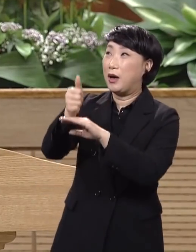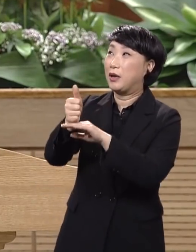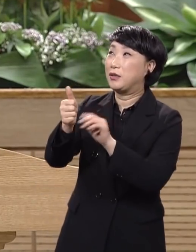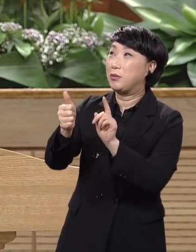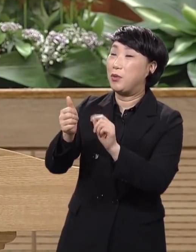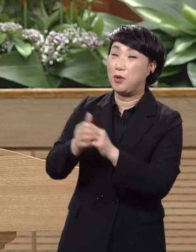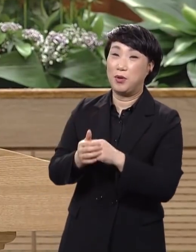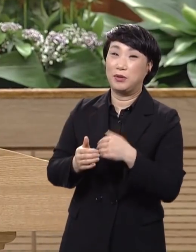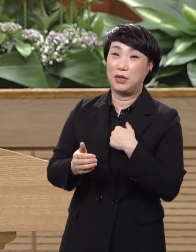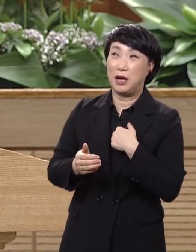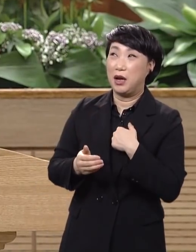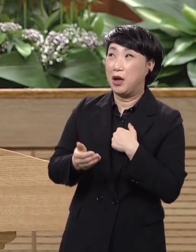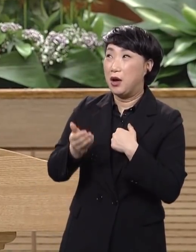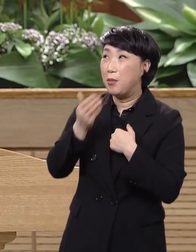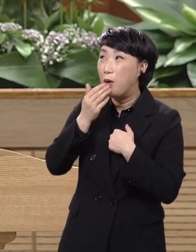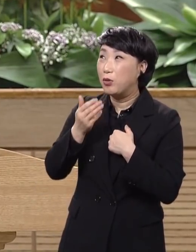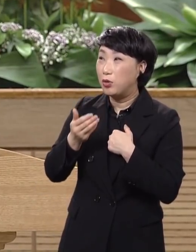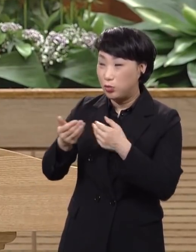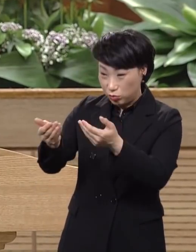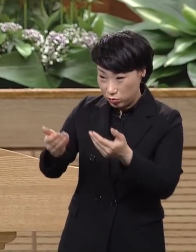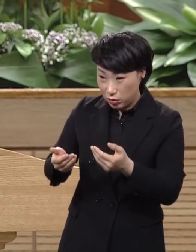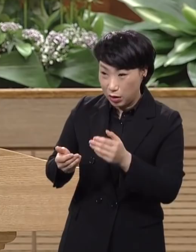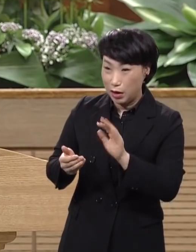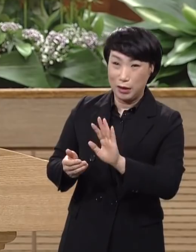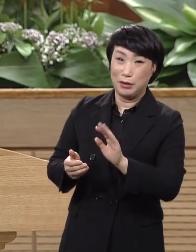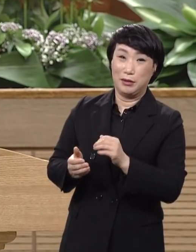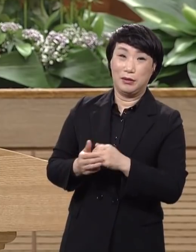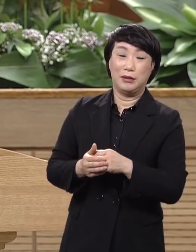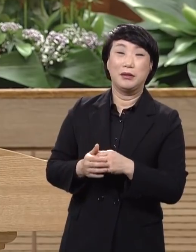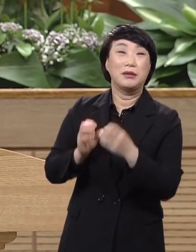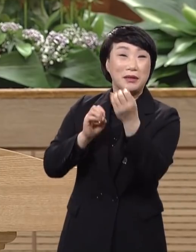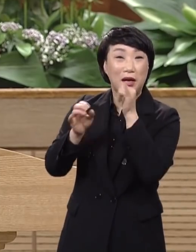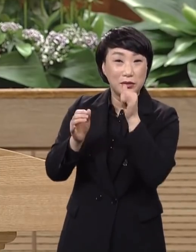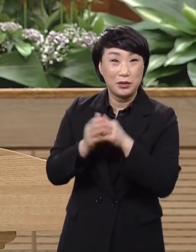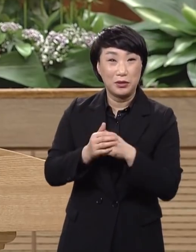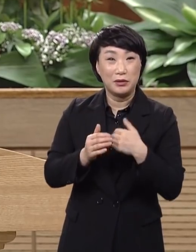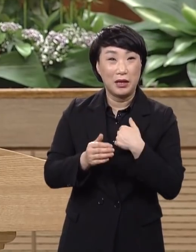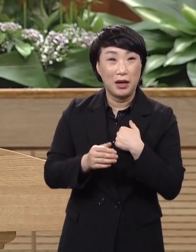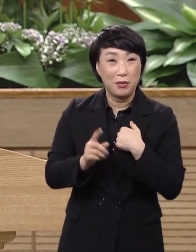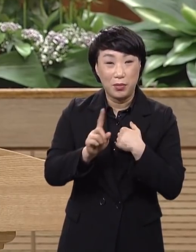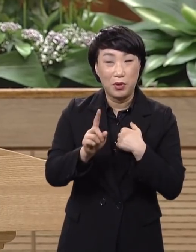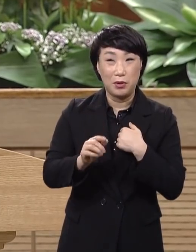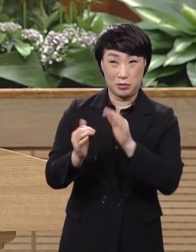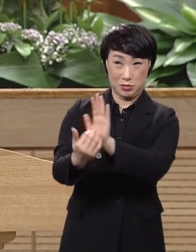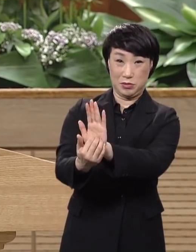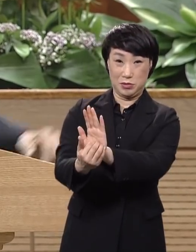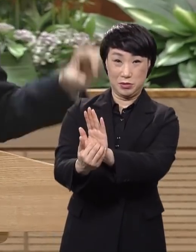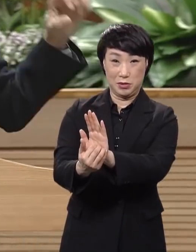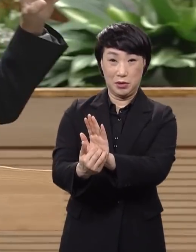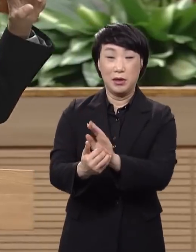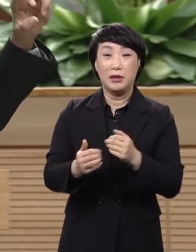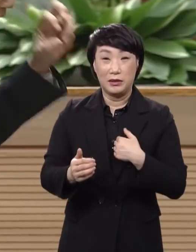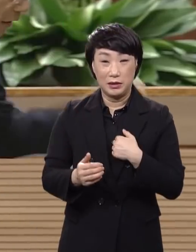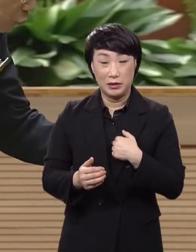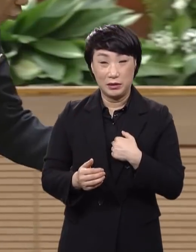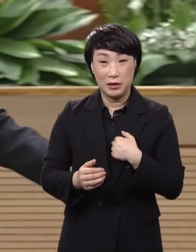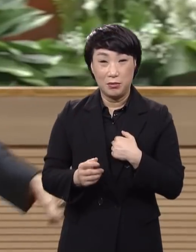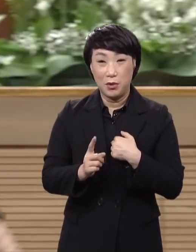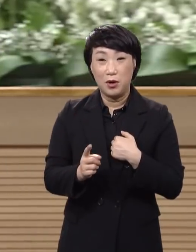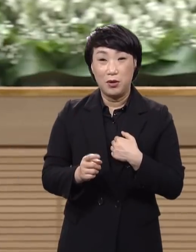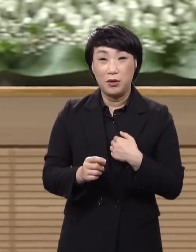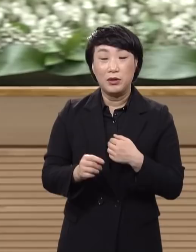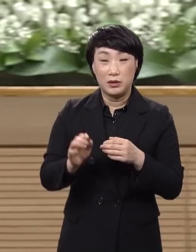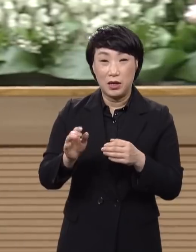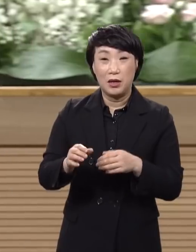앞에서 진미를 먹으라고 하니까 뭐라고 합니까? 그를 딱 거절하고 그 진미를 갖다